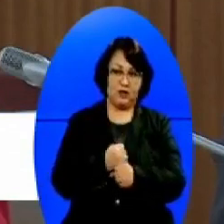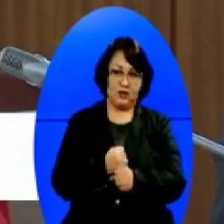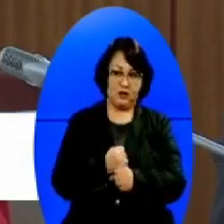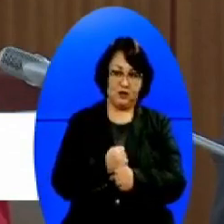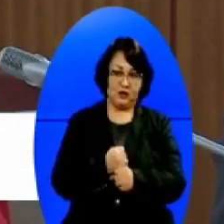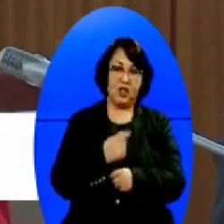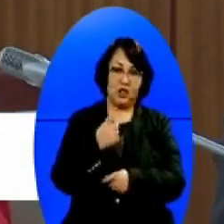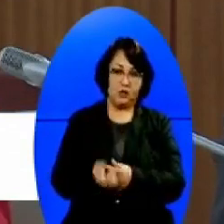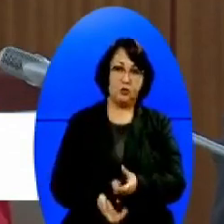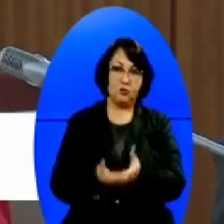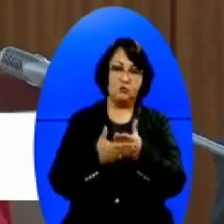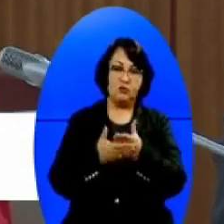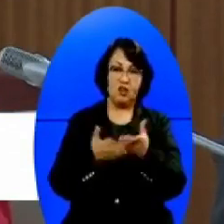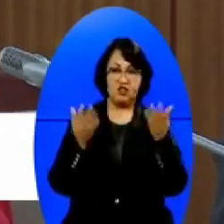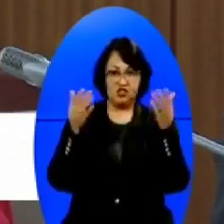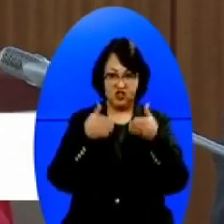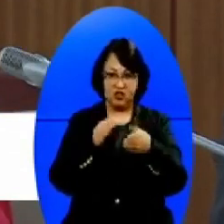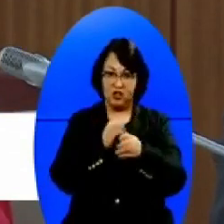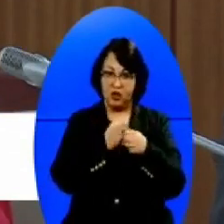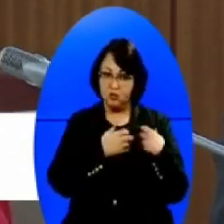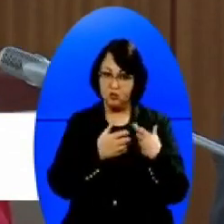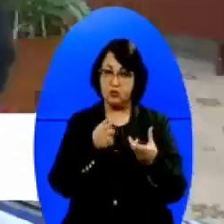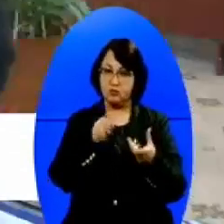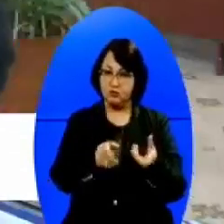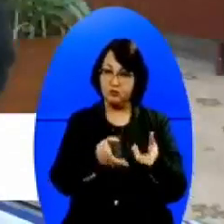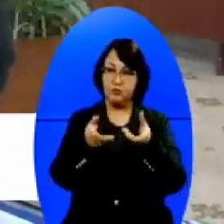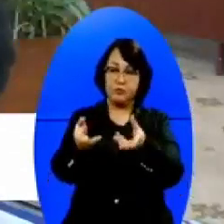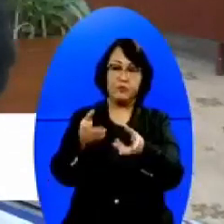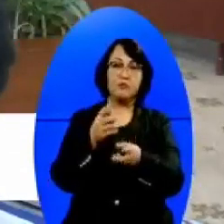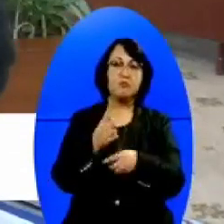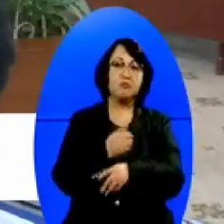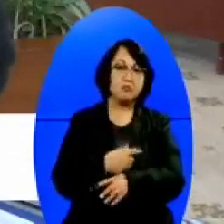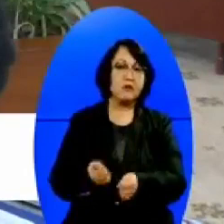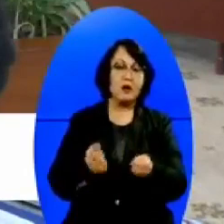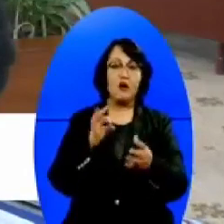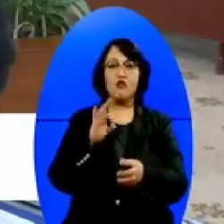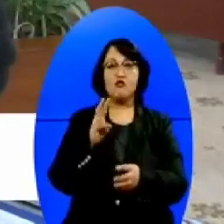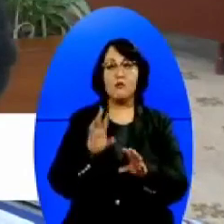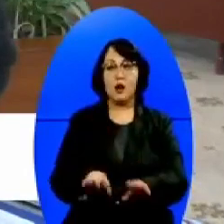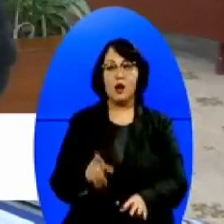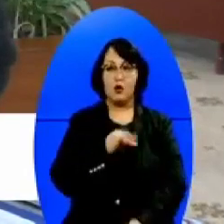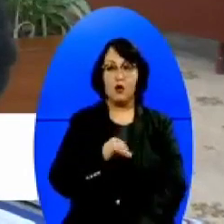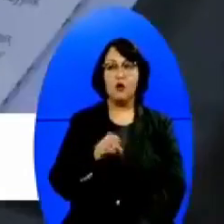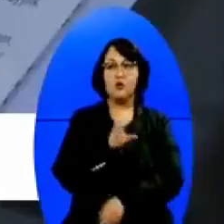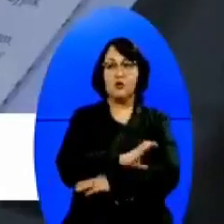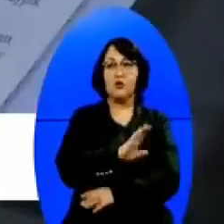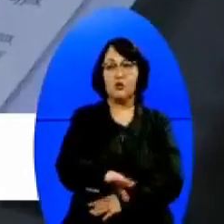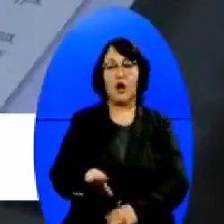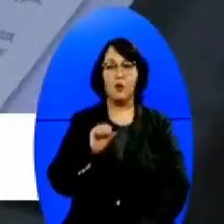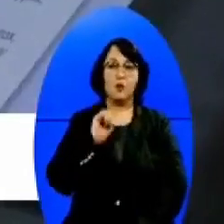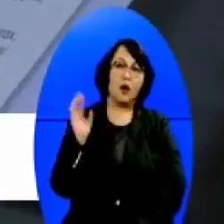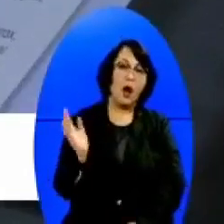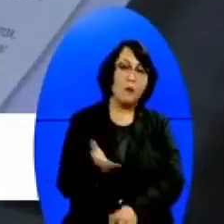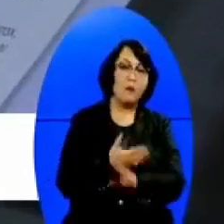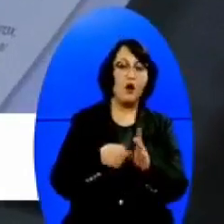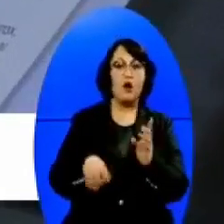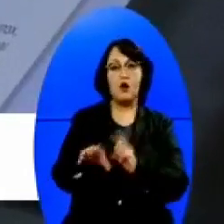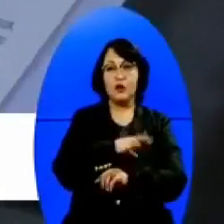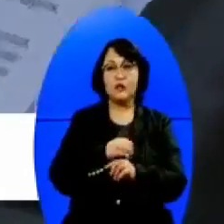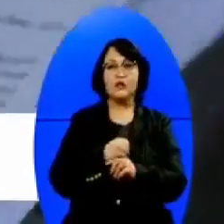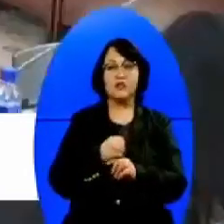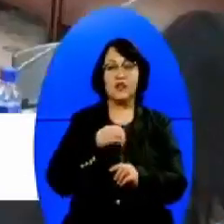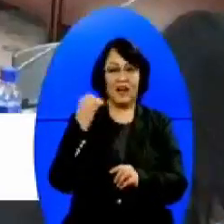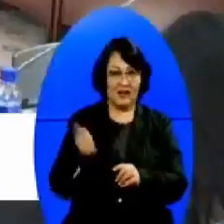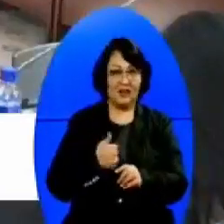дэмтэй чиглэл өгч ажилтдаг нэг үр дүнтэй юм байна гэж харагдаж байгаа. Мөн өргөдлийн байнгын хороо сурагчдын аюулгүй орчинд суралцах эрхийг хангах чиглэлд анхаарч